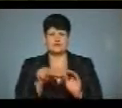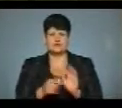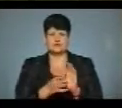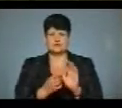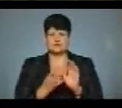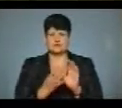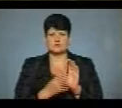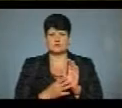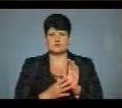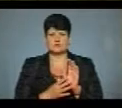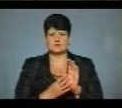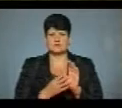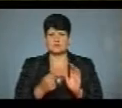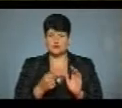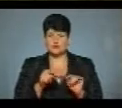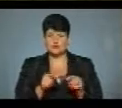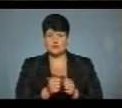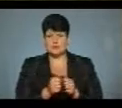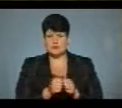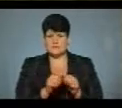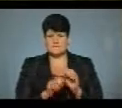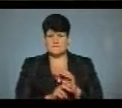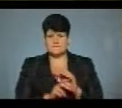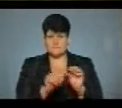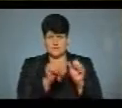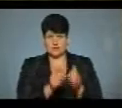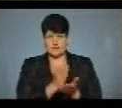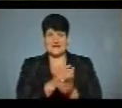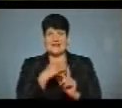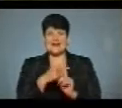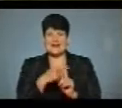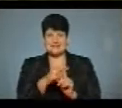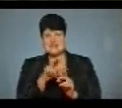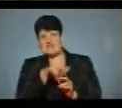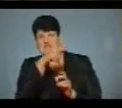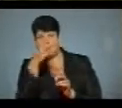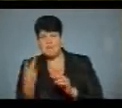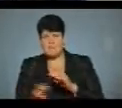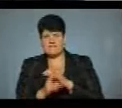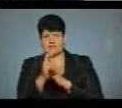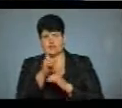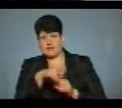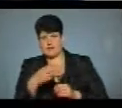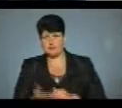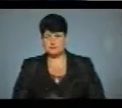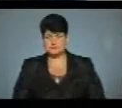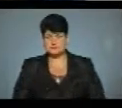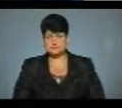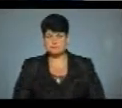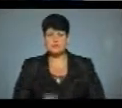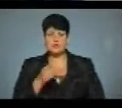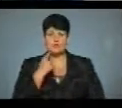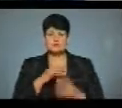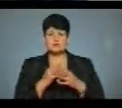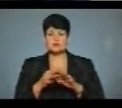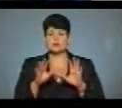1899 році. Тут біля фігури стоїть хрест, який впав з костела. За словами селищного